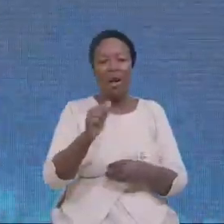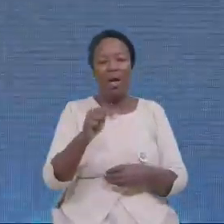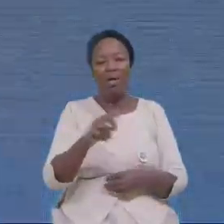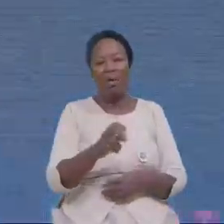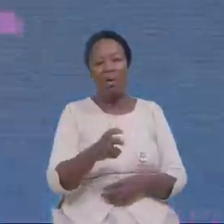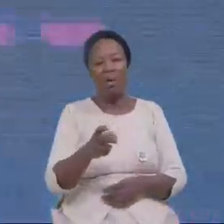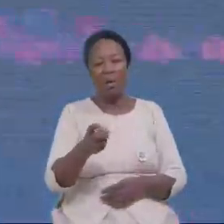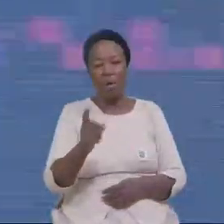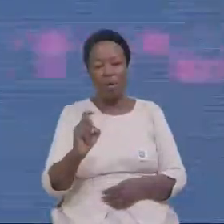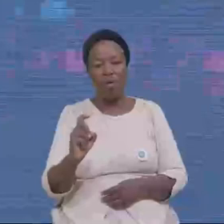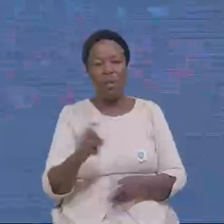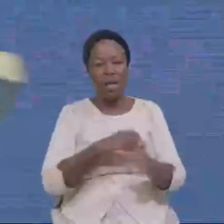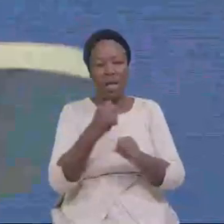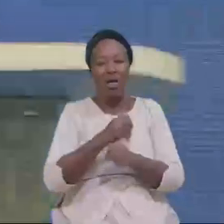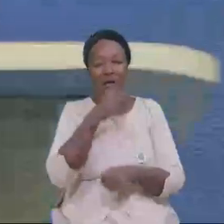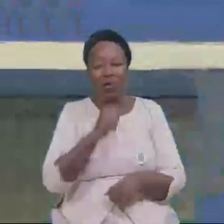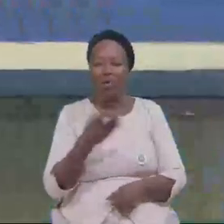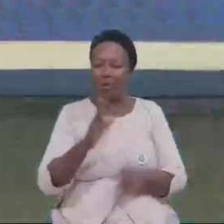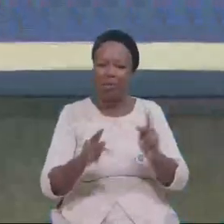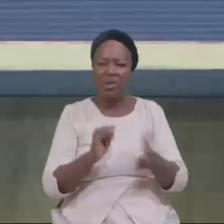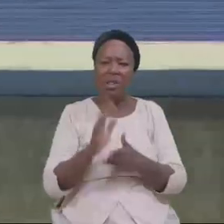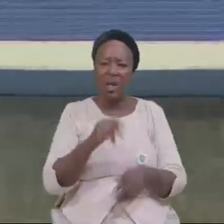Il y a des gens qui sont âgés